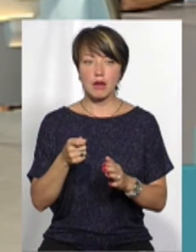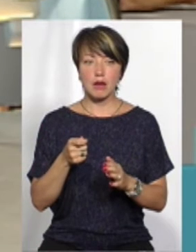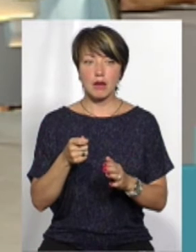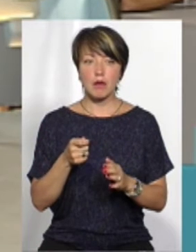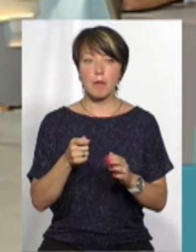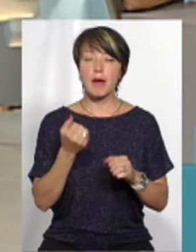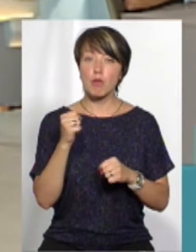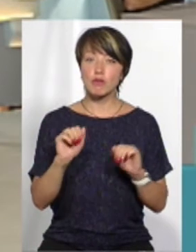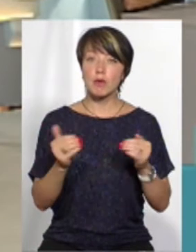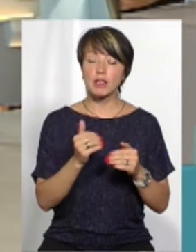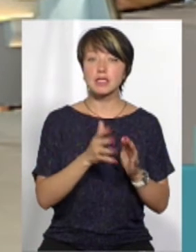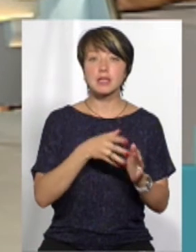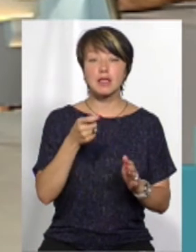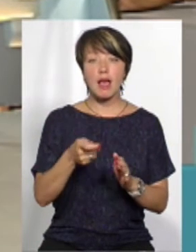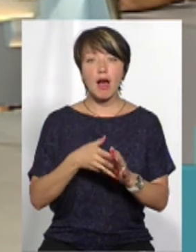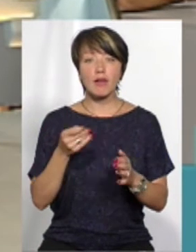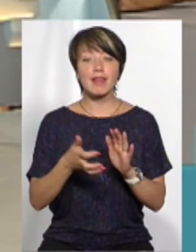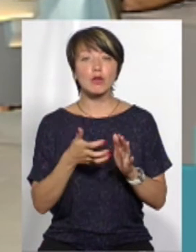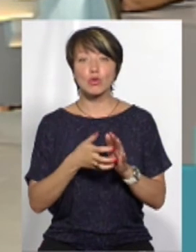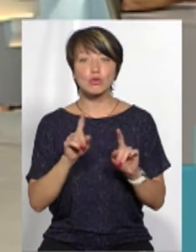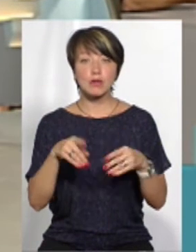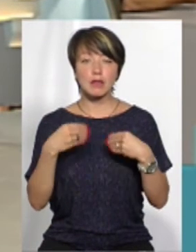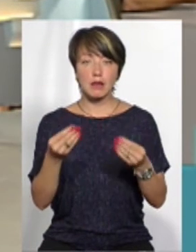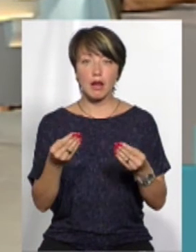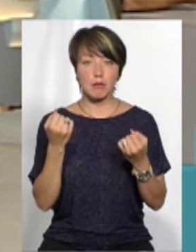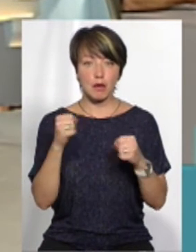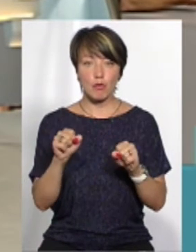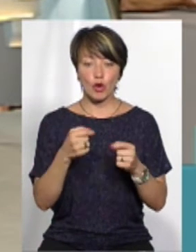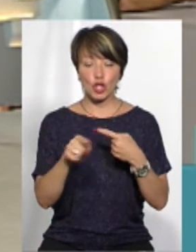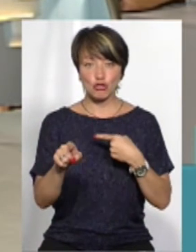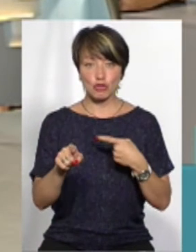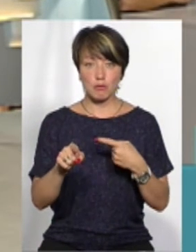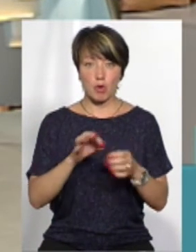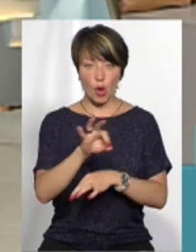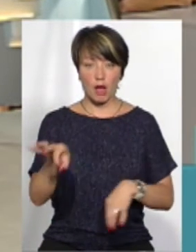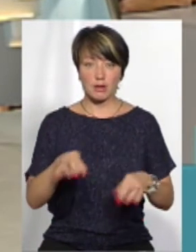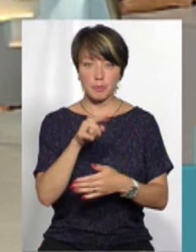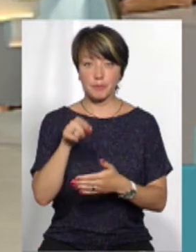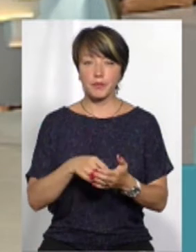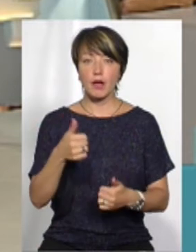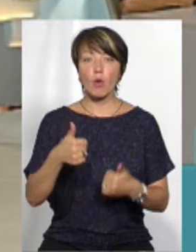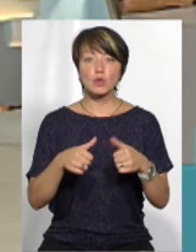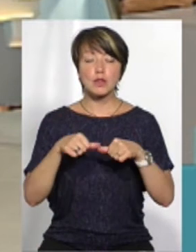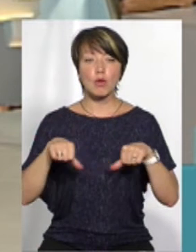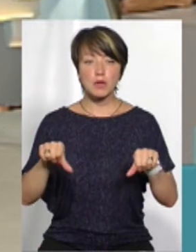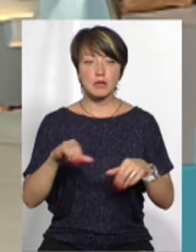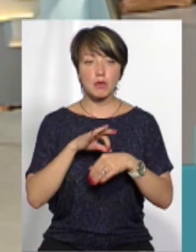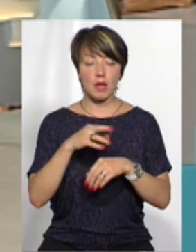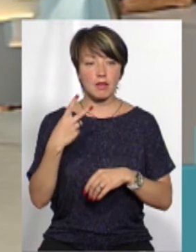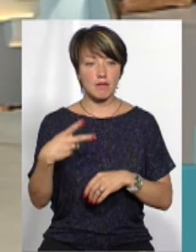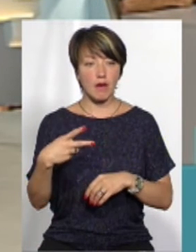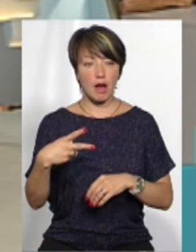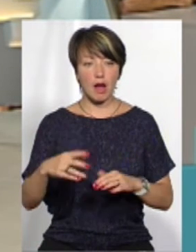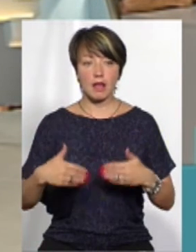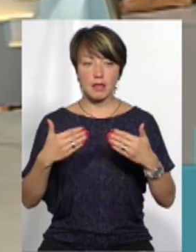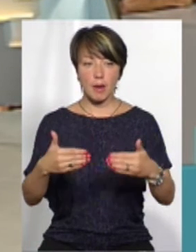було заявок. Які були недоліки, через що ви не дали перемогу іншим? Справа в тому, що конкурсна комісія проходить в два